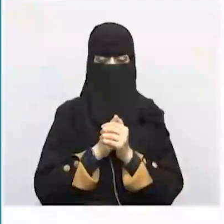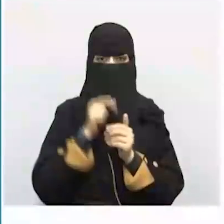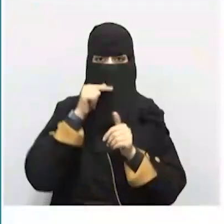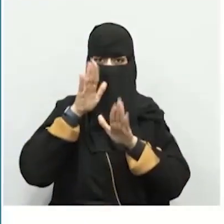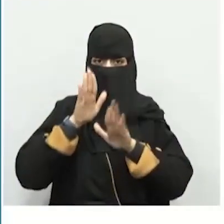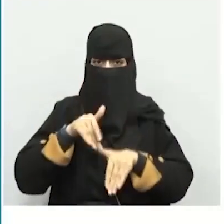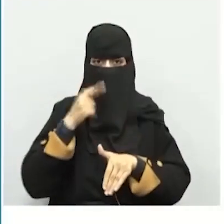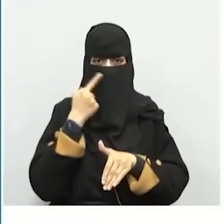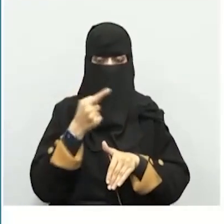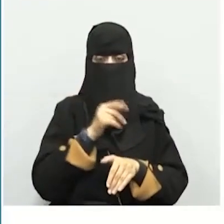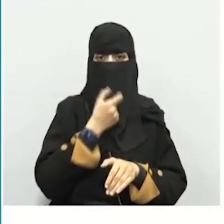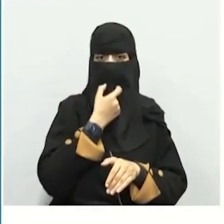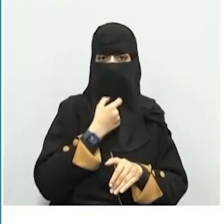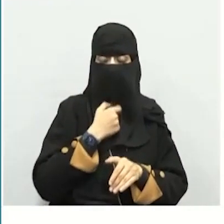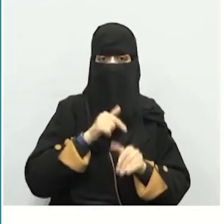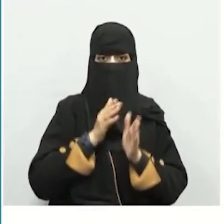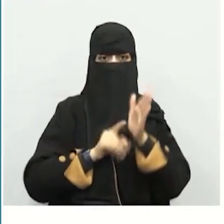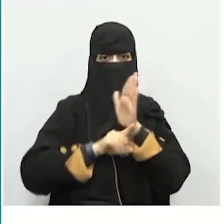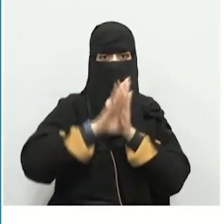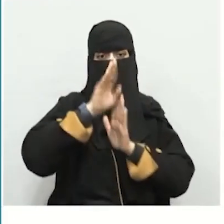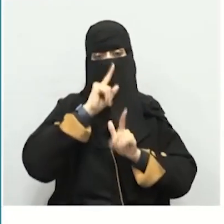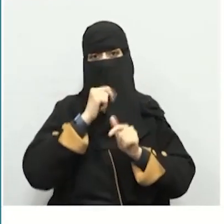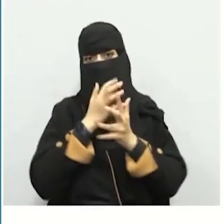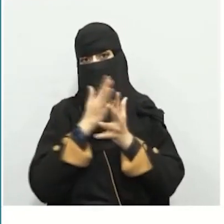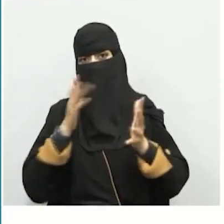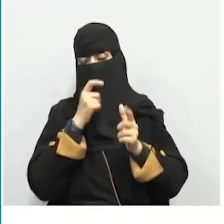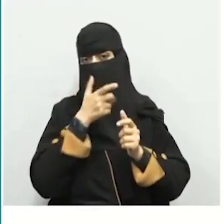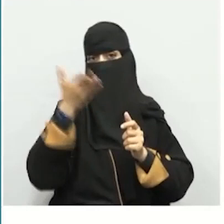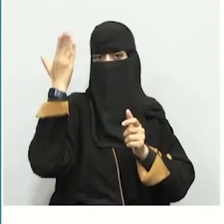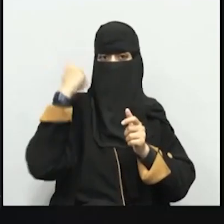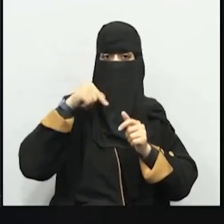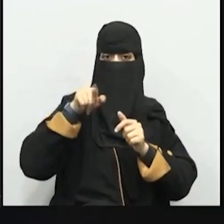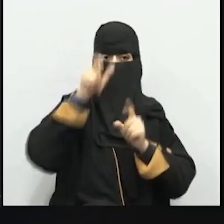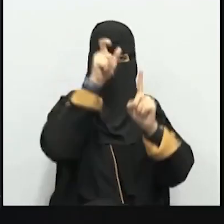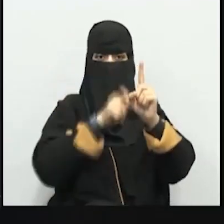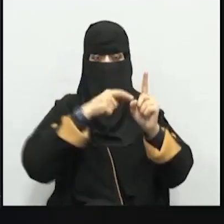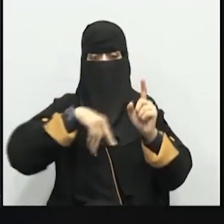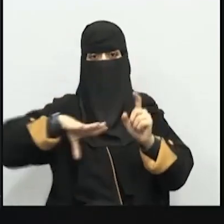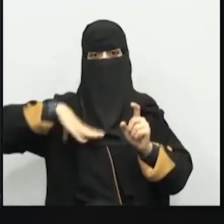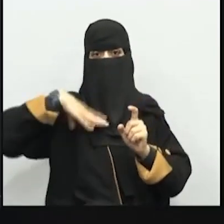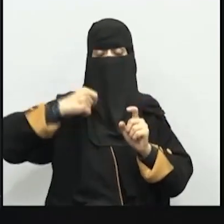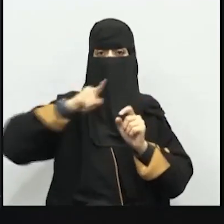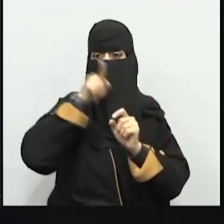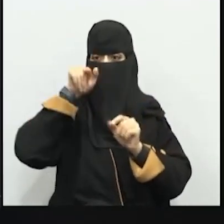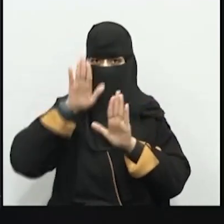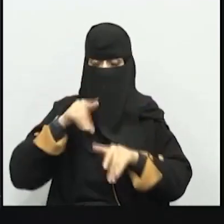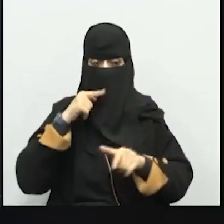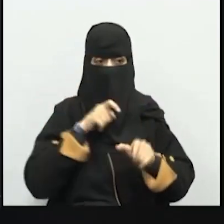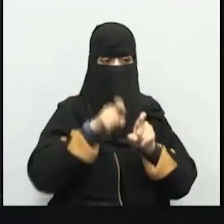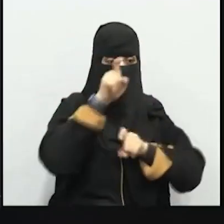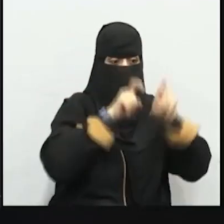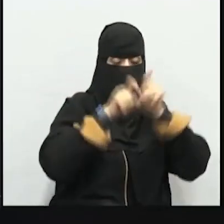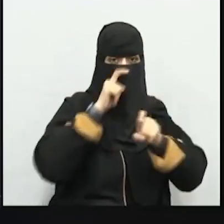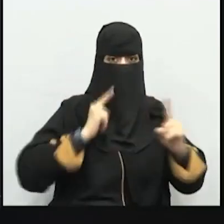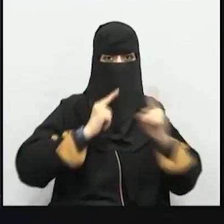شهدت مدينة الرياض تطورا كبيرا عندما كان أميرا لها، حيث كان يحرص على التخطيط واستشارة ذوي الخبرة ويسعى إلى